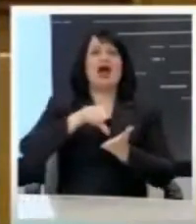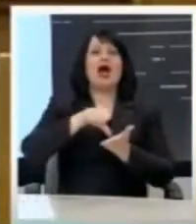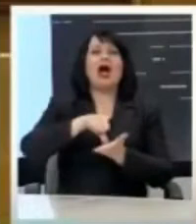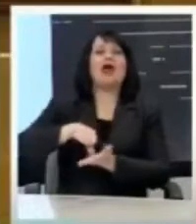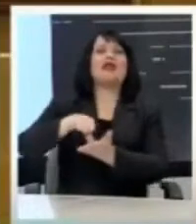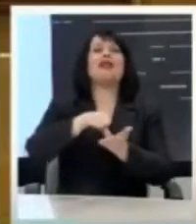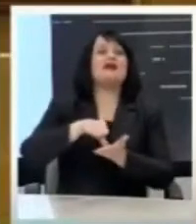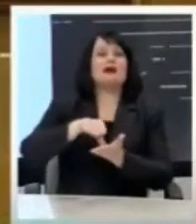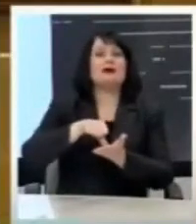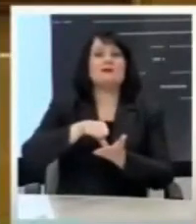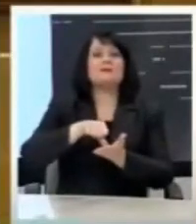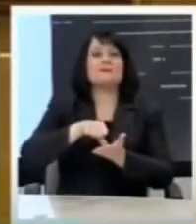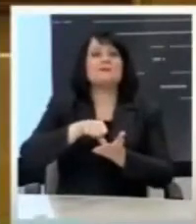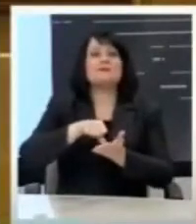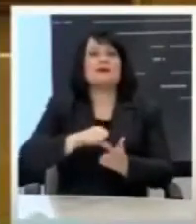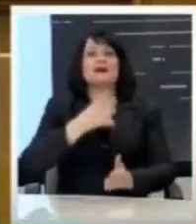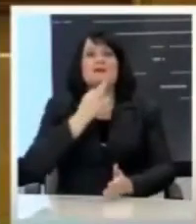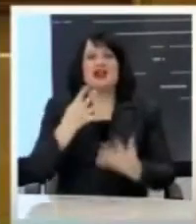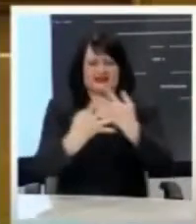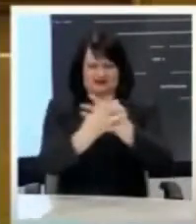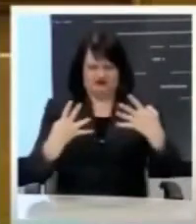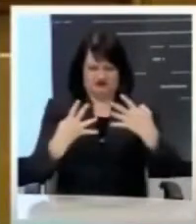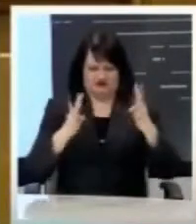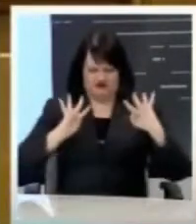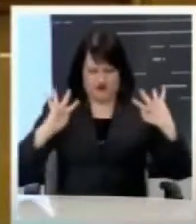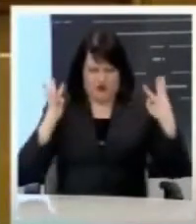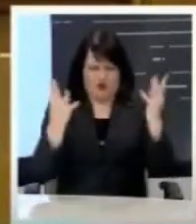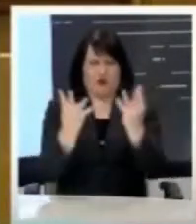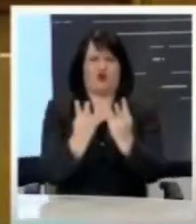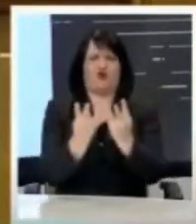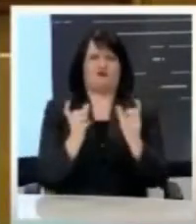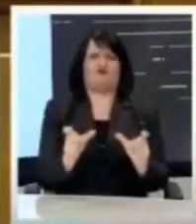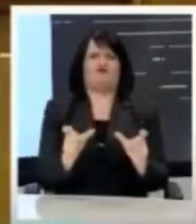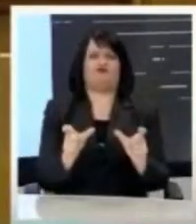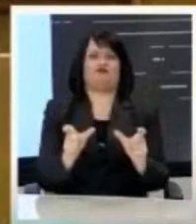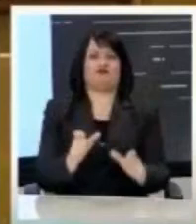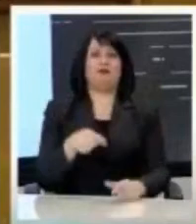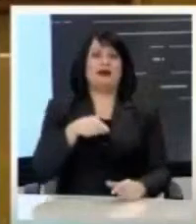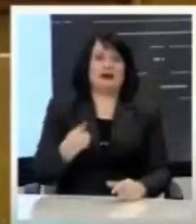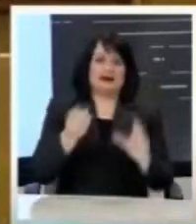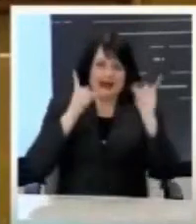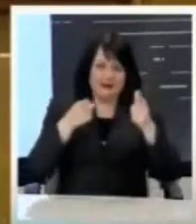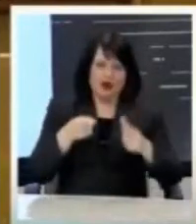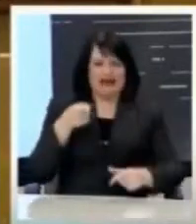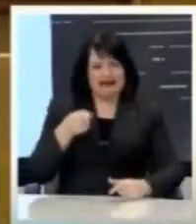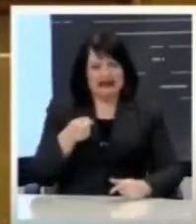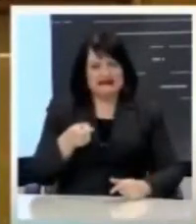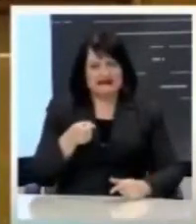μια σιδηρόφρακτη πόλη. Επί των ημερών σας, η